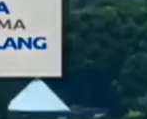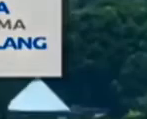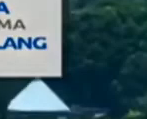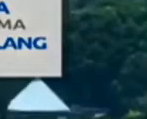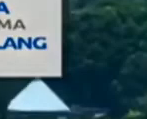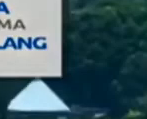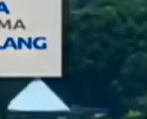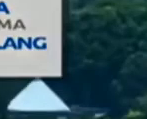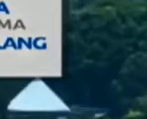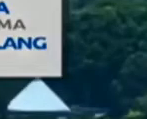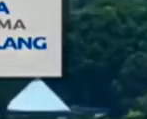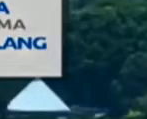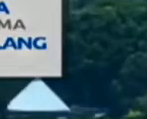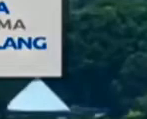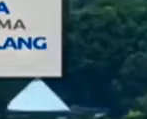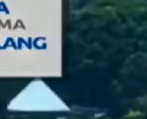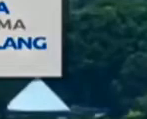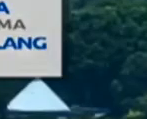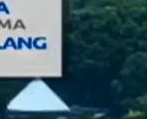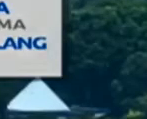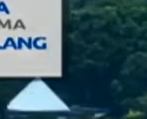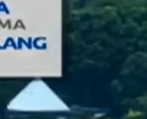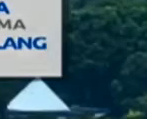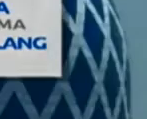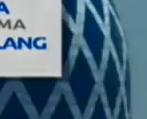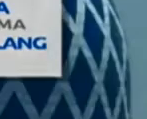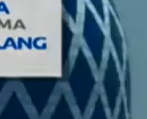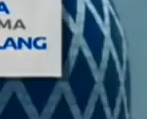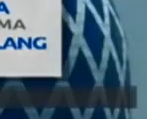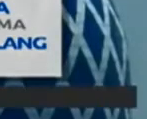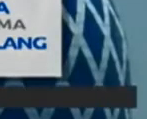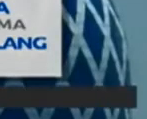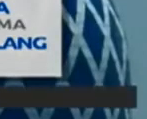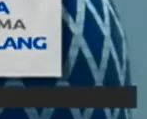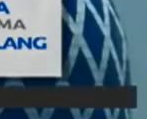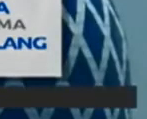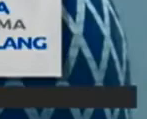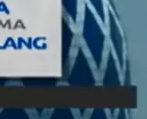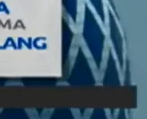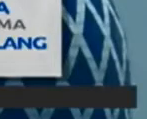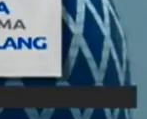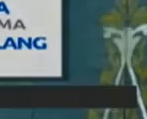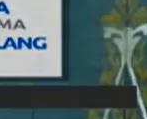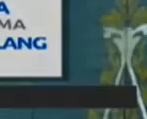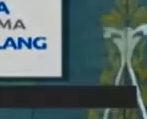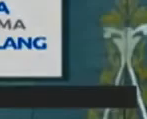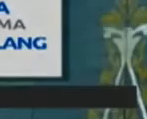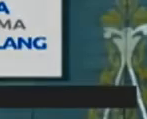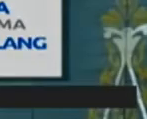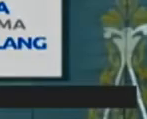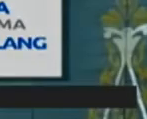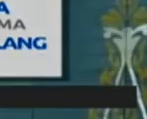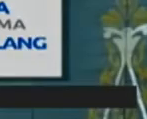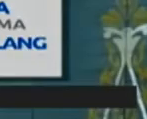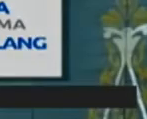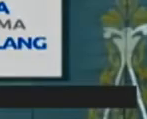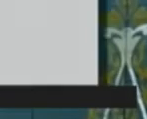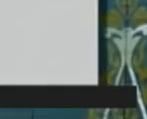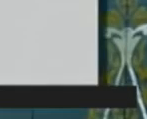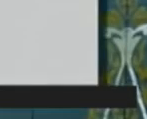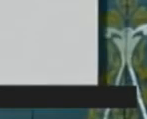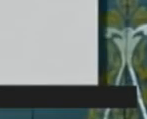Cempaka, Sungai Ramal menggantikan Bangi, Bandar Utama dulunya Damansara Utama dan Bandar Baru Kelang dulunya Sungai